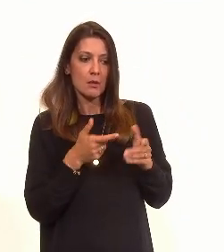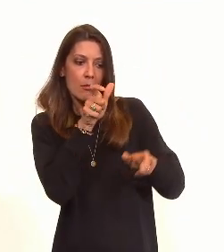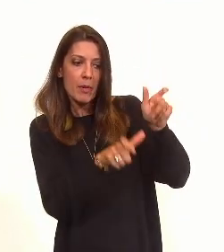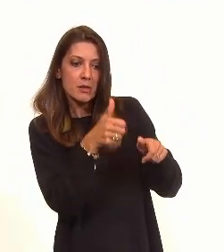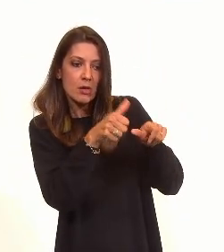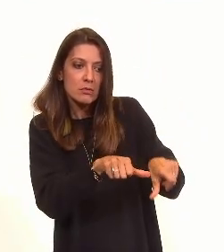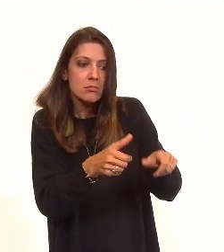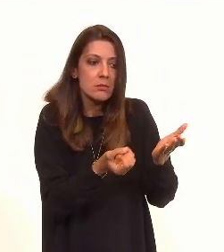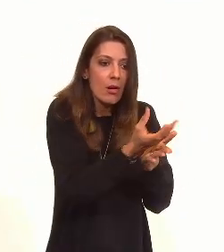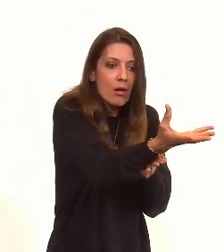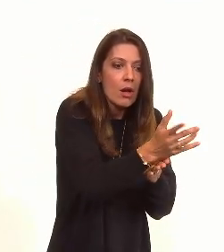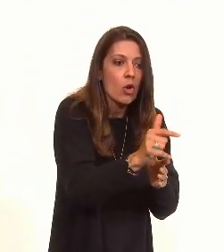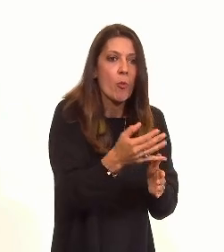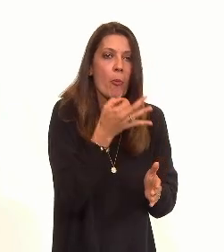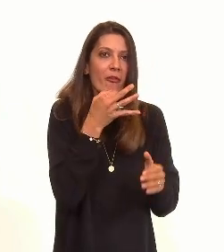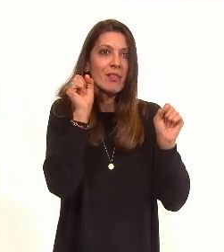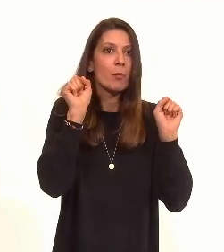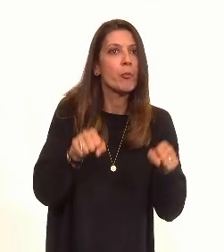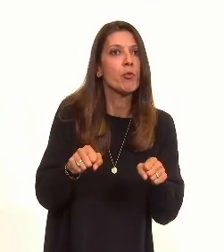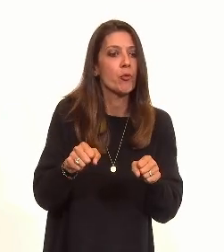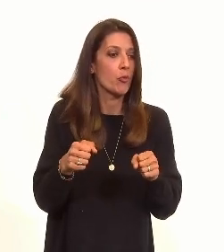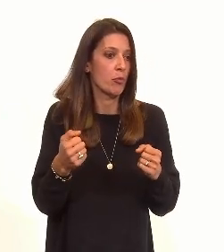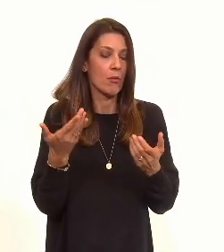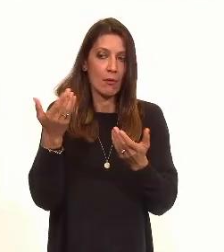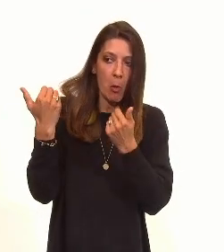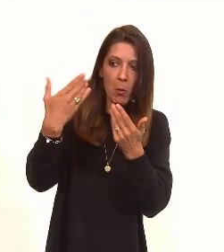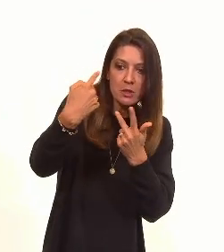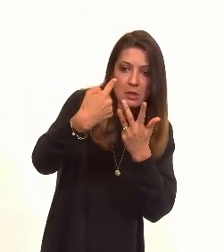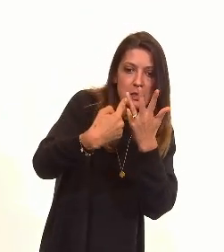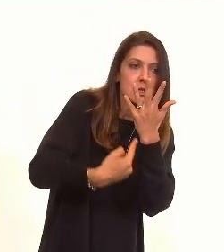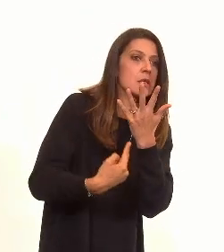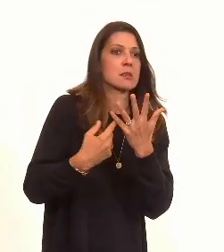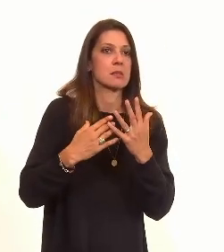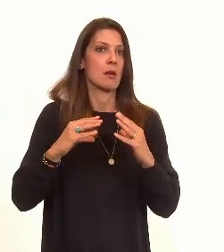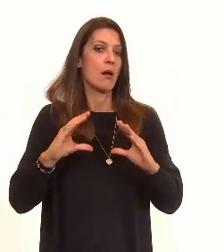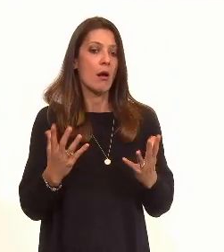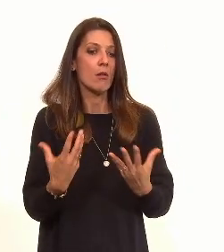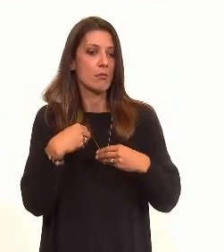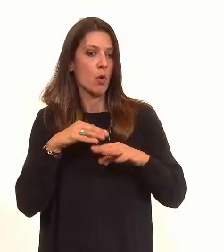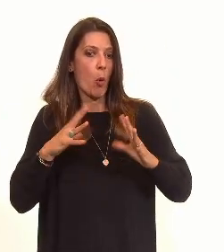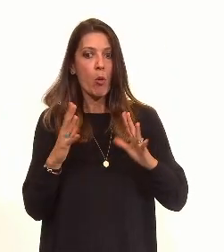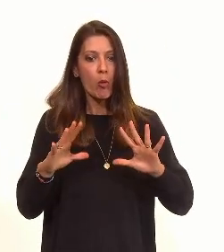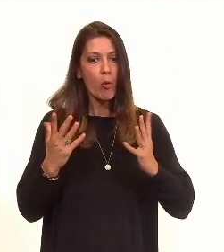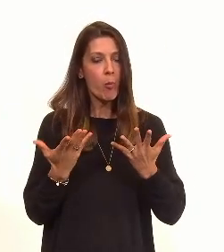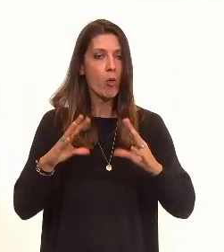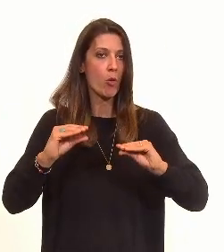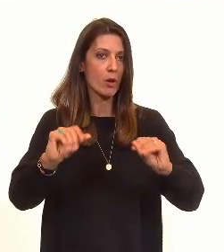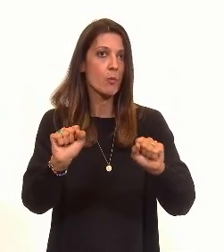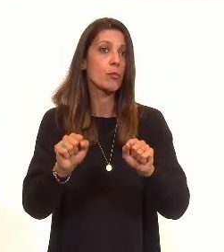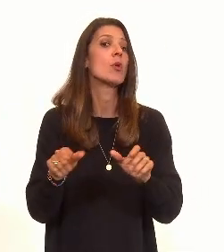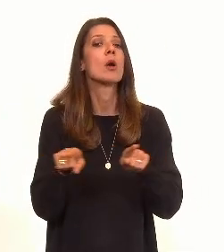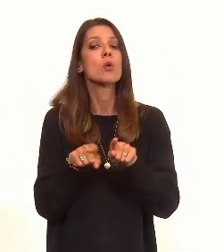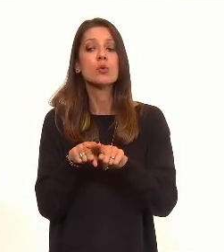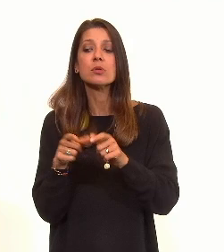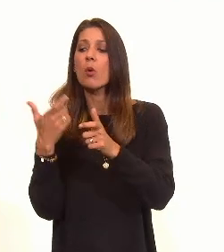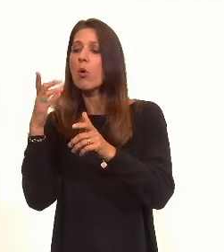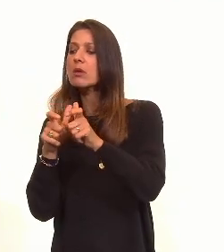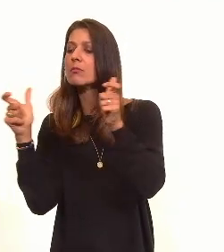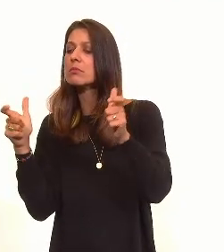Et puis les projets de la vie quotidienne, donc ça c'est les fameux projets qui ont été travaillés avec les résidents, avec les agents, avec les